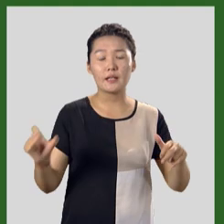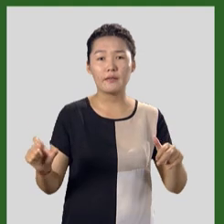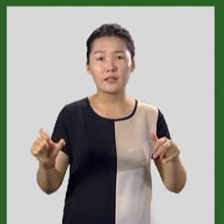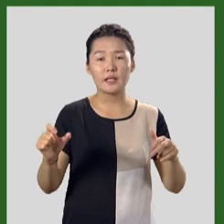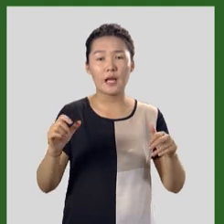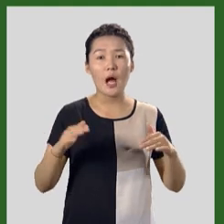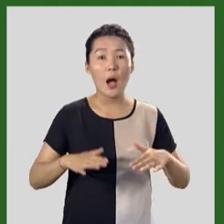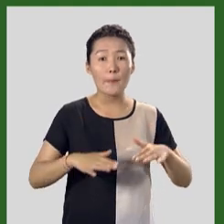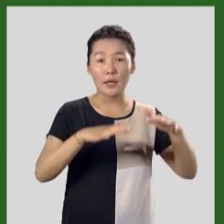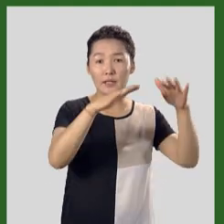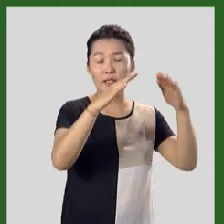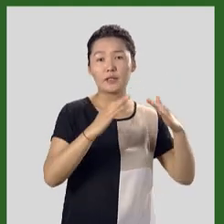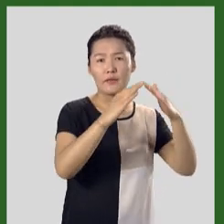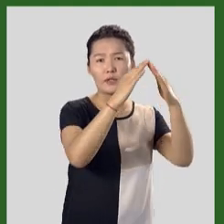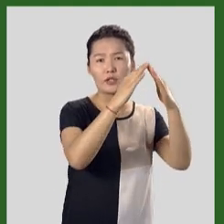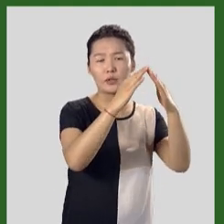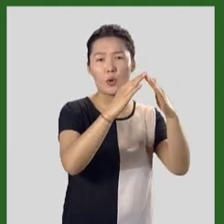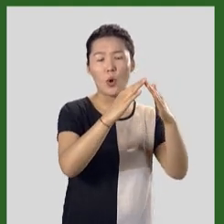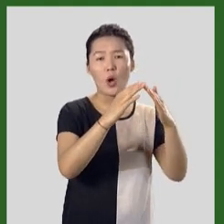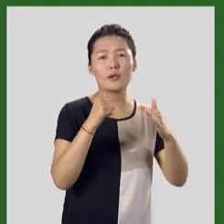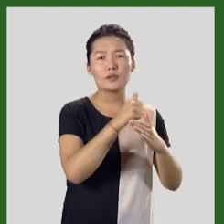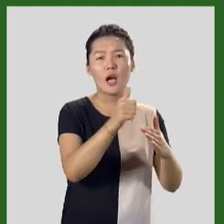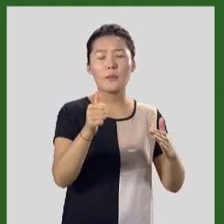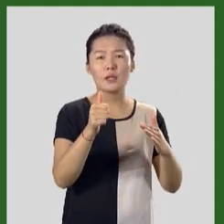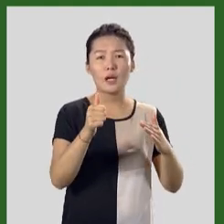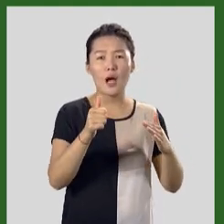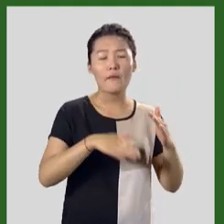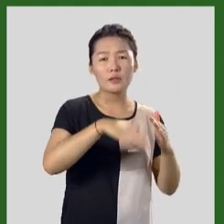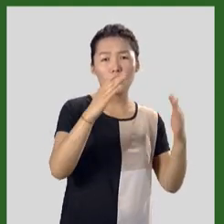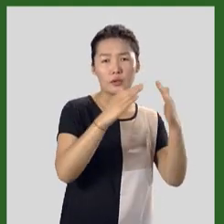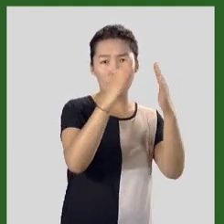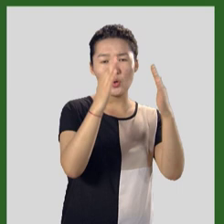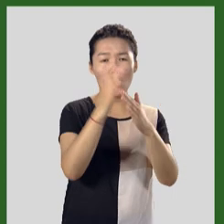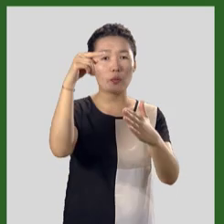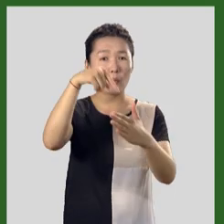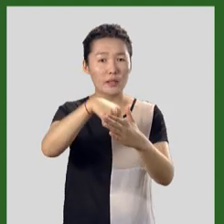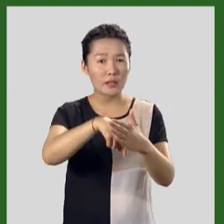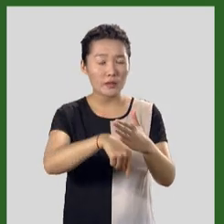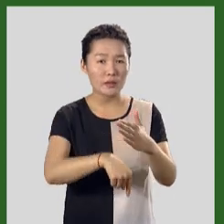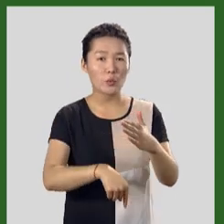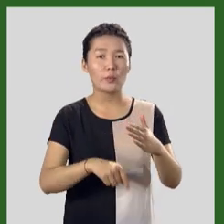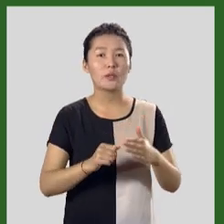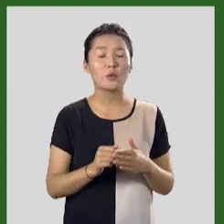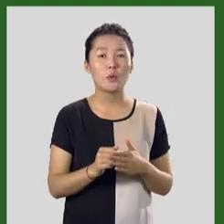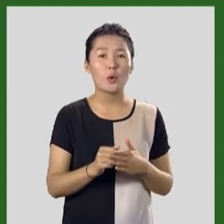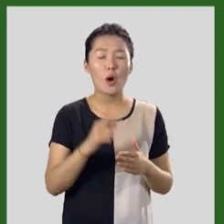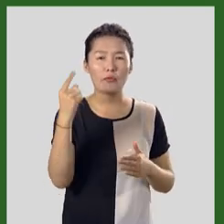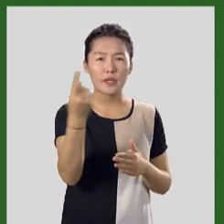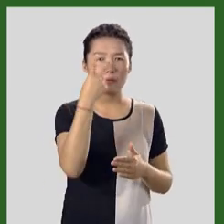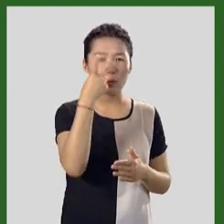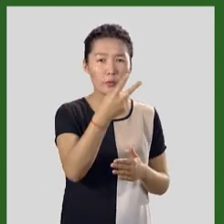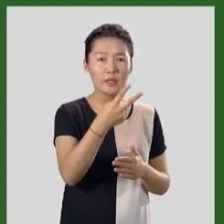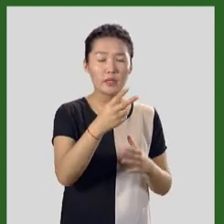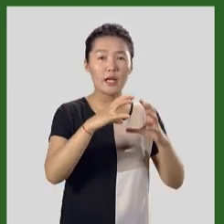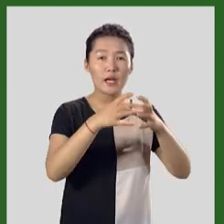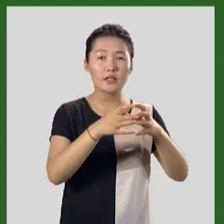высоких гор, опустились на дно глубочайших океанических впадин, впервые увидели Землю с